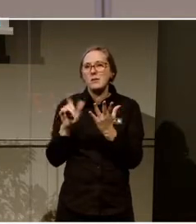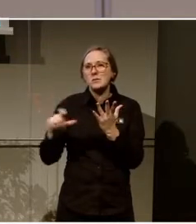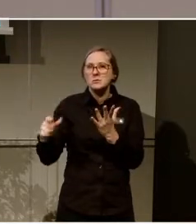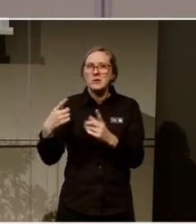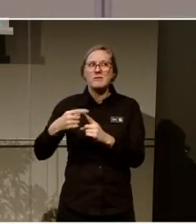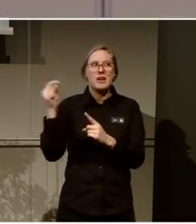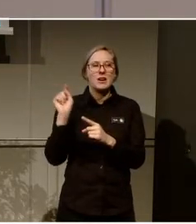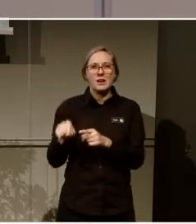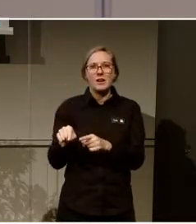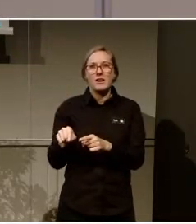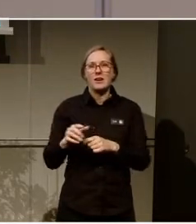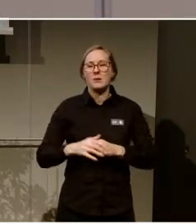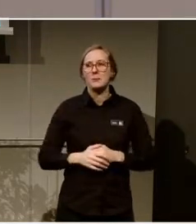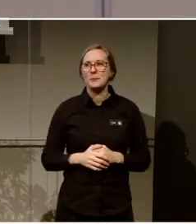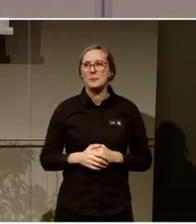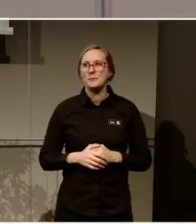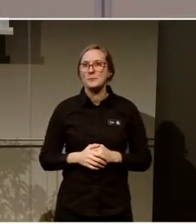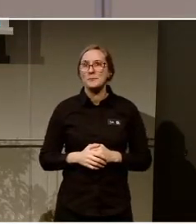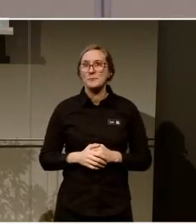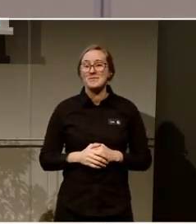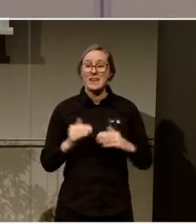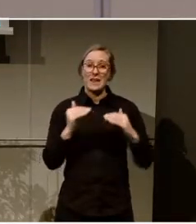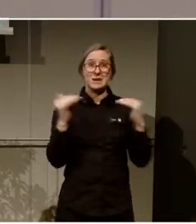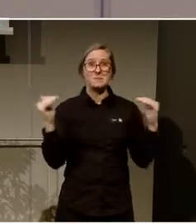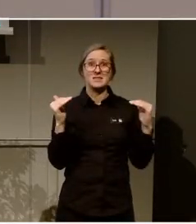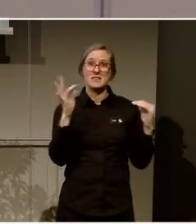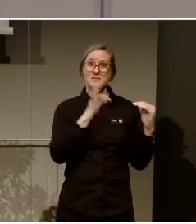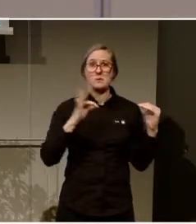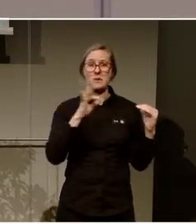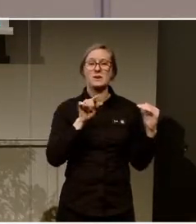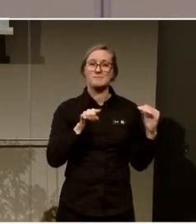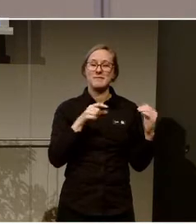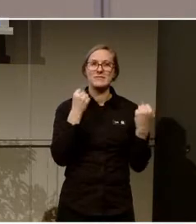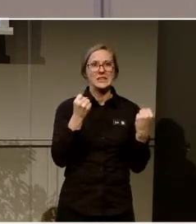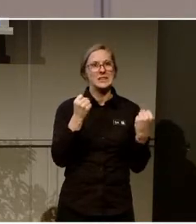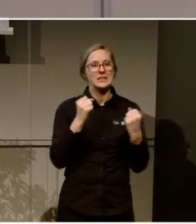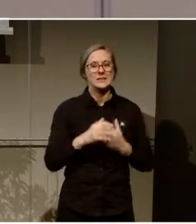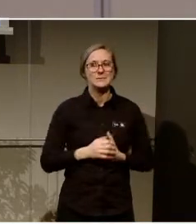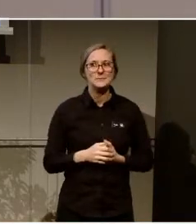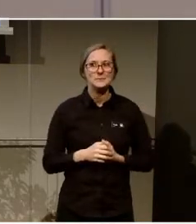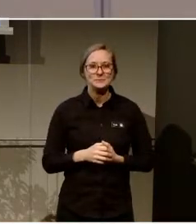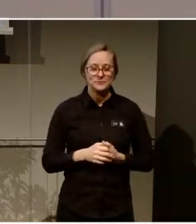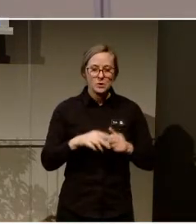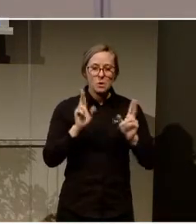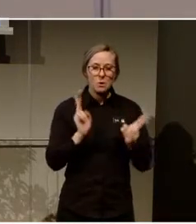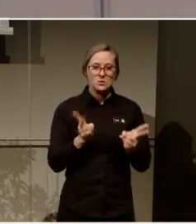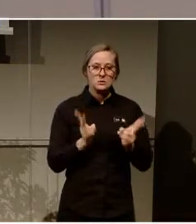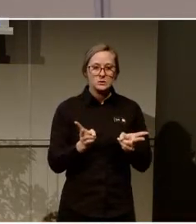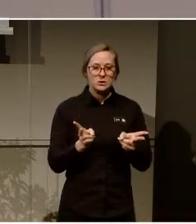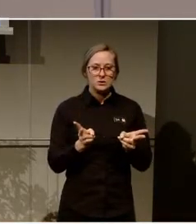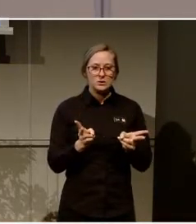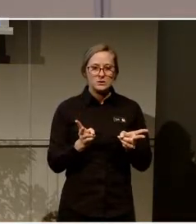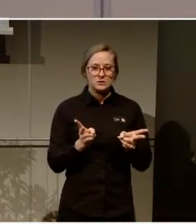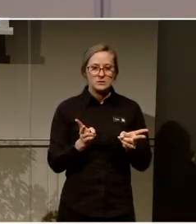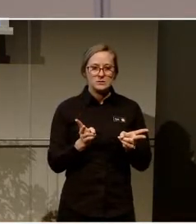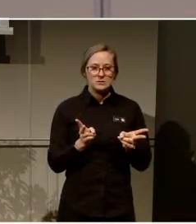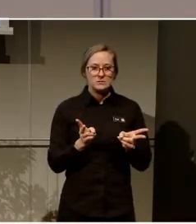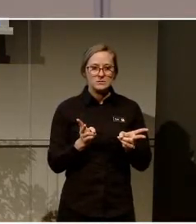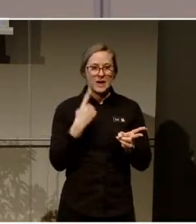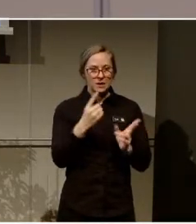välja den vägen. Och jämställdhetsfrågan är central här. Och sen också